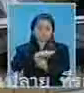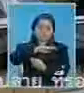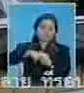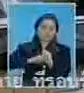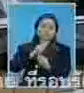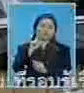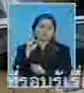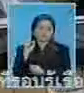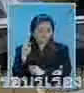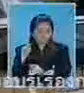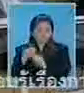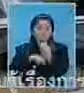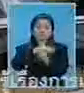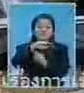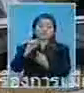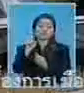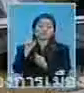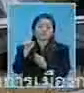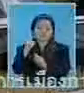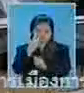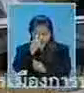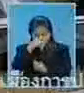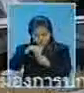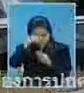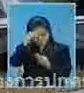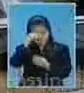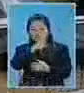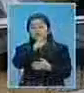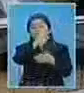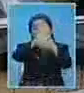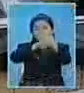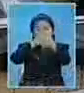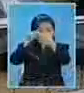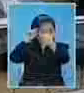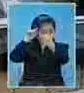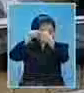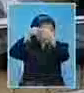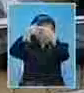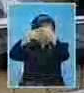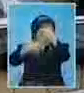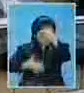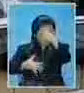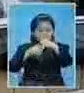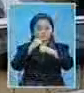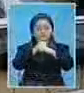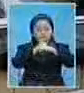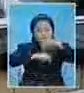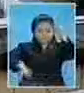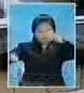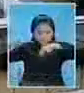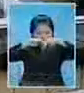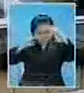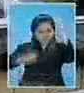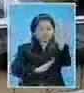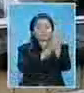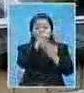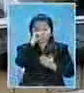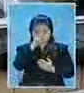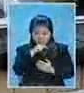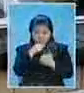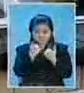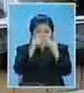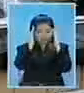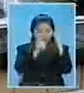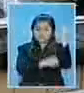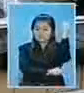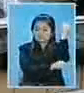ศาสตร์นะครับว่าถ้าเรามีนโยบายโดยเฉพาะในโครงสร้างประเทศอย่างของเราที่ยังมีคนยาก